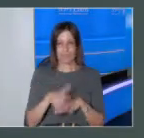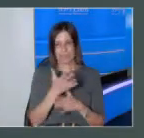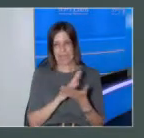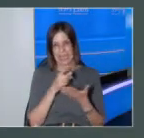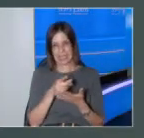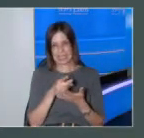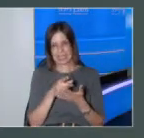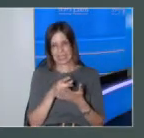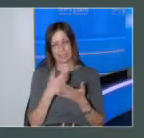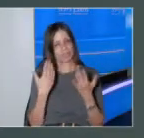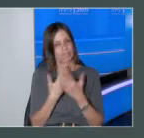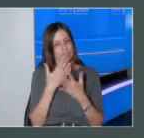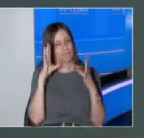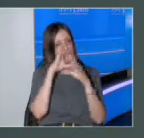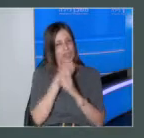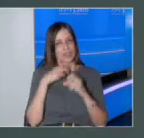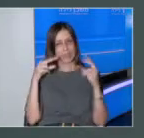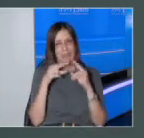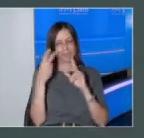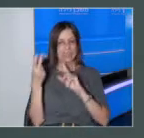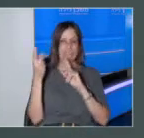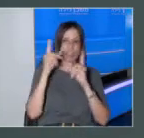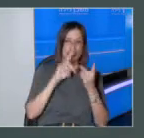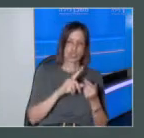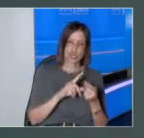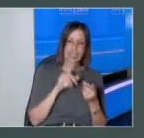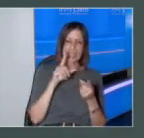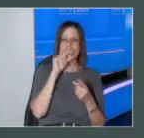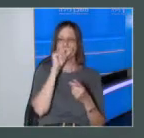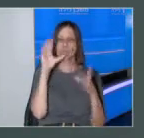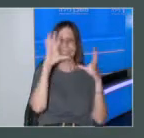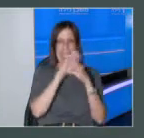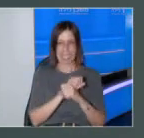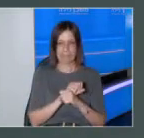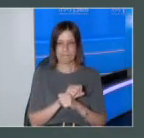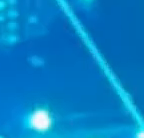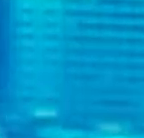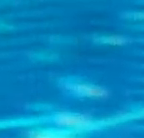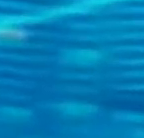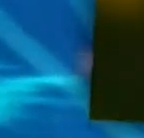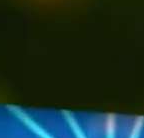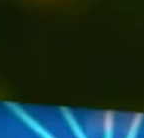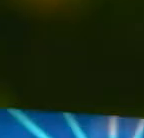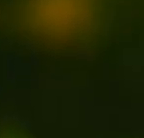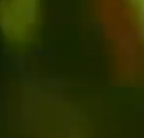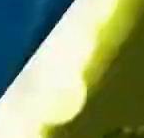את מהדורת הערב. נפגשים מהצד השני של האות לציוץ הערב. הנה.